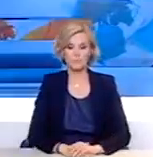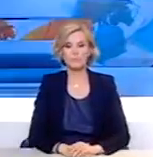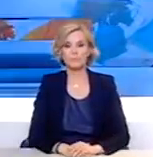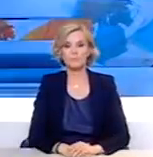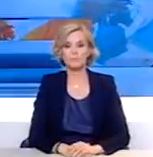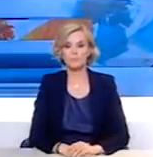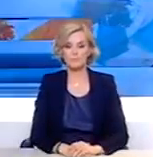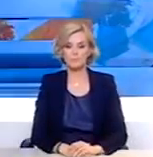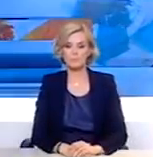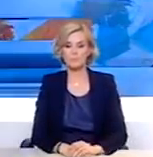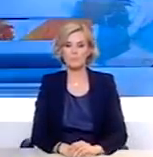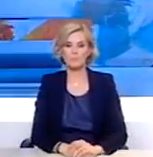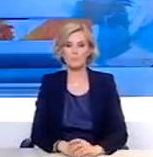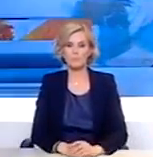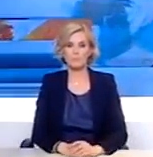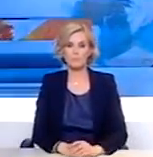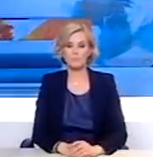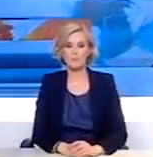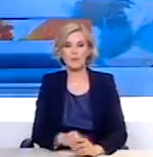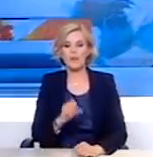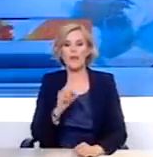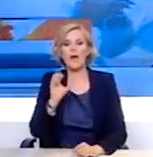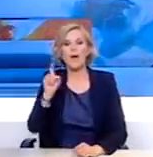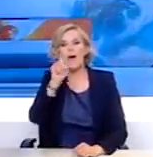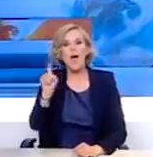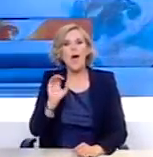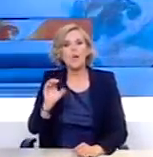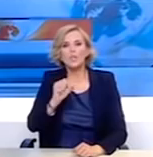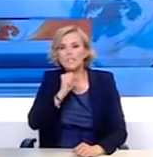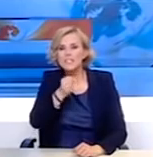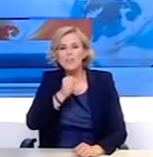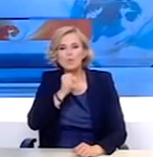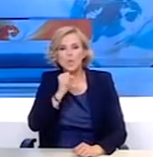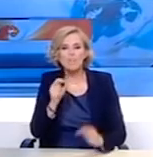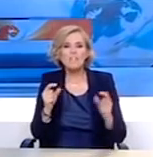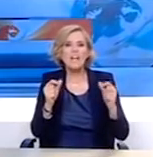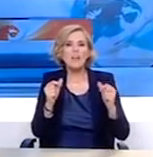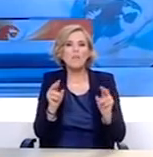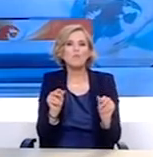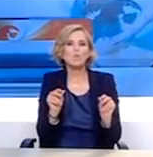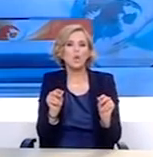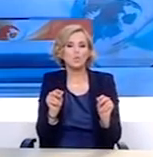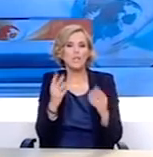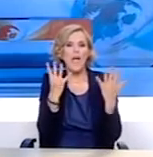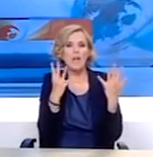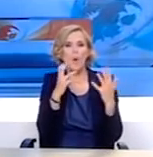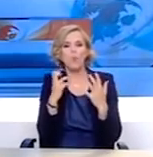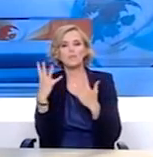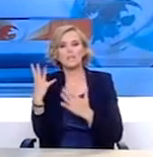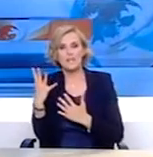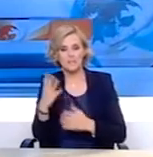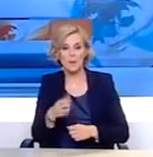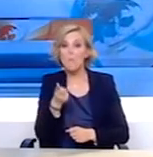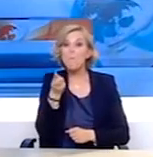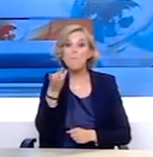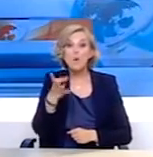Επόμενη ερώτηση από την κυρία Κομνηνού και το ραδιοφωνικό σταθμό 984. Πόσοι είναι στην Ελλάδα οι ασθενείς που έχουν αναρρώσει? Πόση